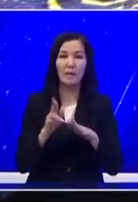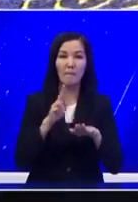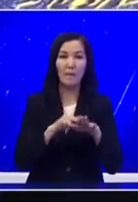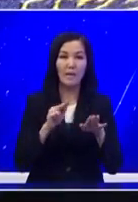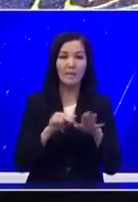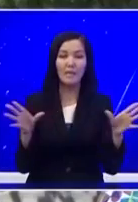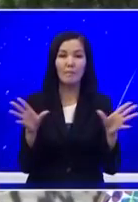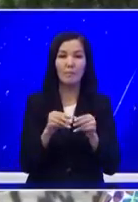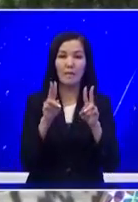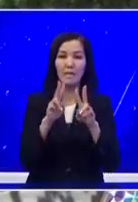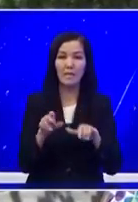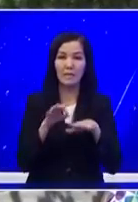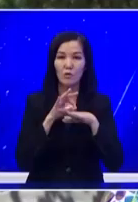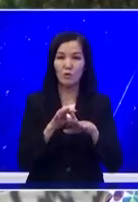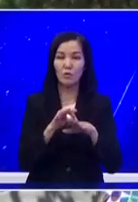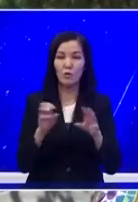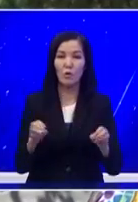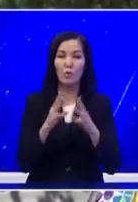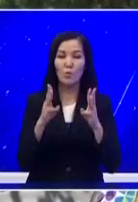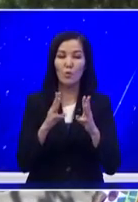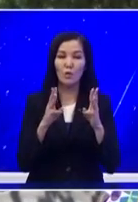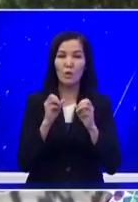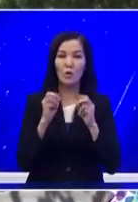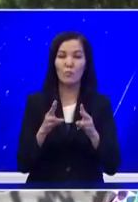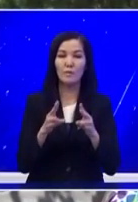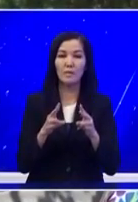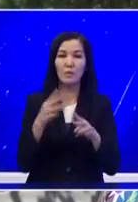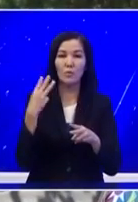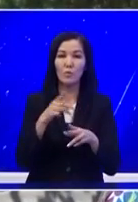бірге тексерістер жүргізіп, өрт қауіпсіздігі ережелерін бұзған